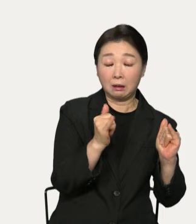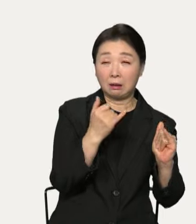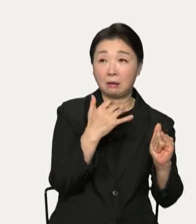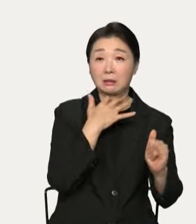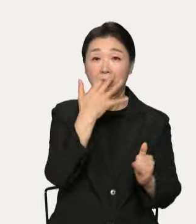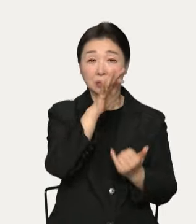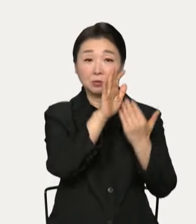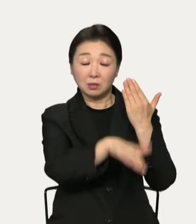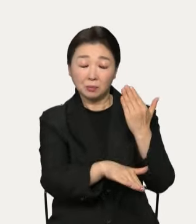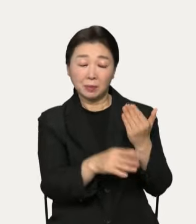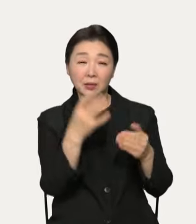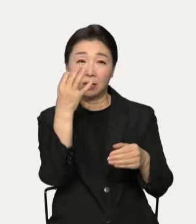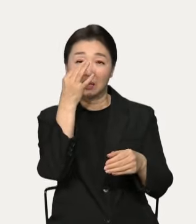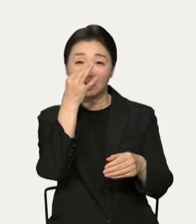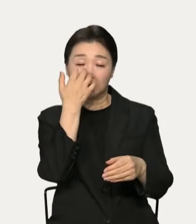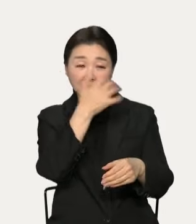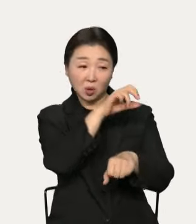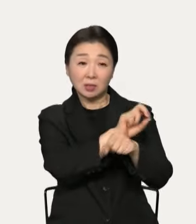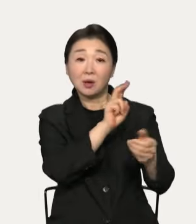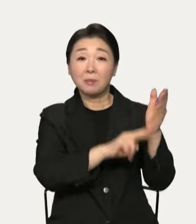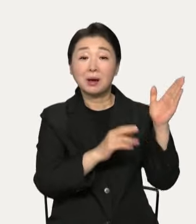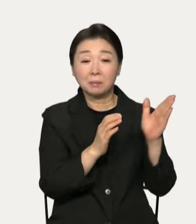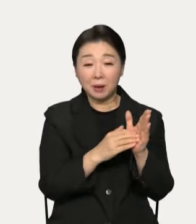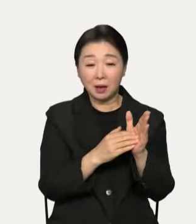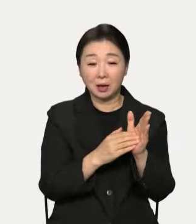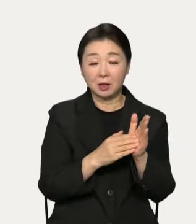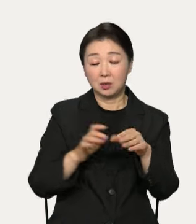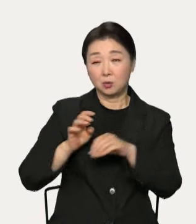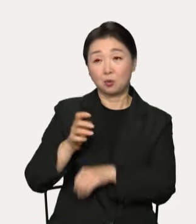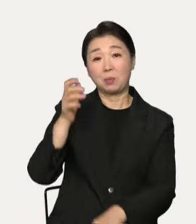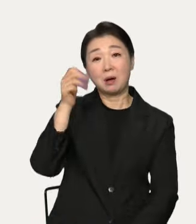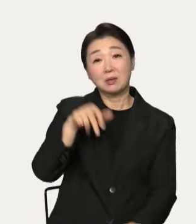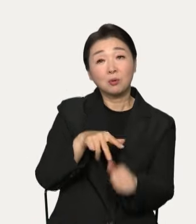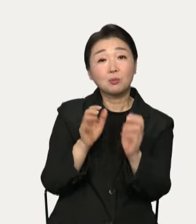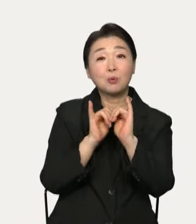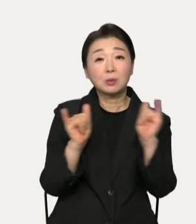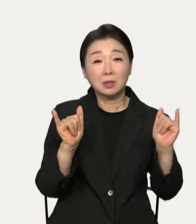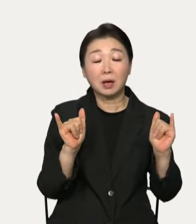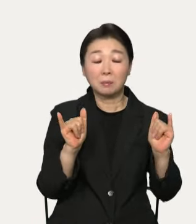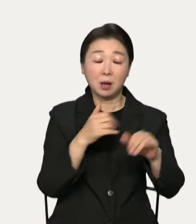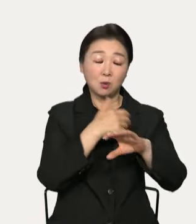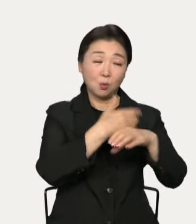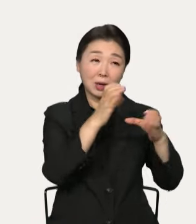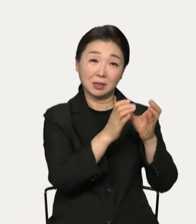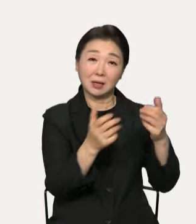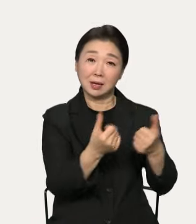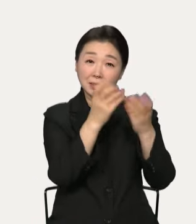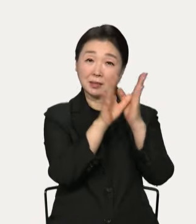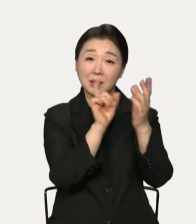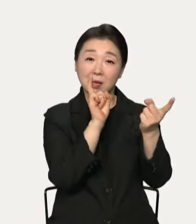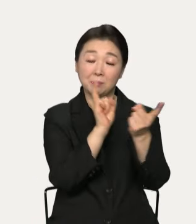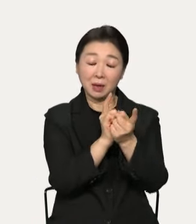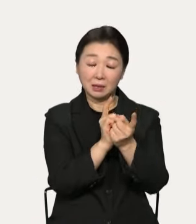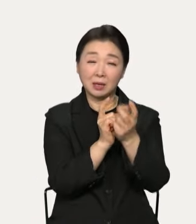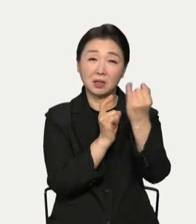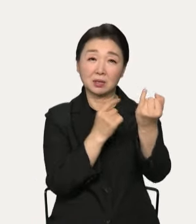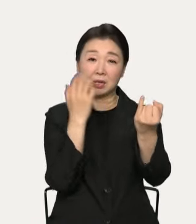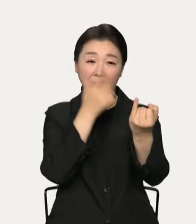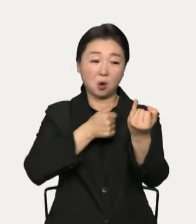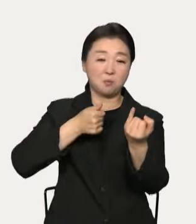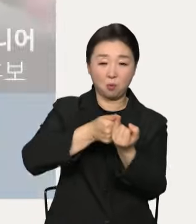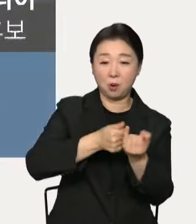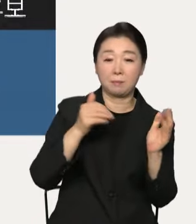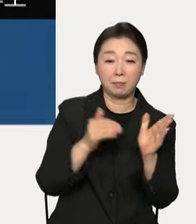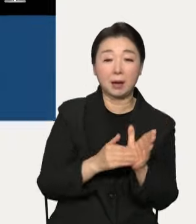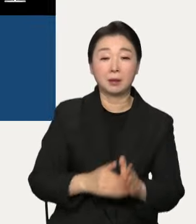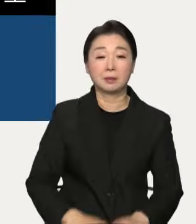상대로 성매매를 했다는 의혹을, 피트 헤그세스 국방부 장관 후보자는 공화당 행사에서 만난 여성을 성폭행했다는 의혹을 받고